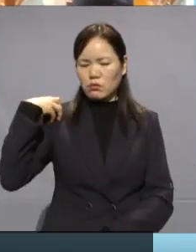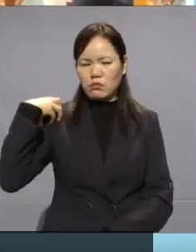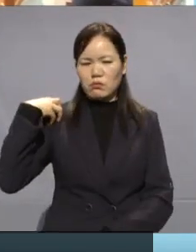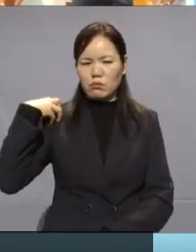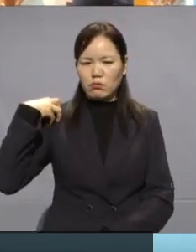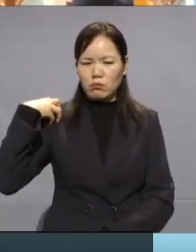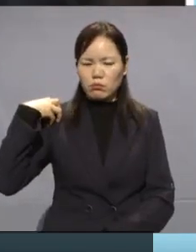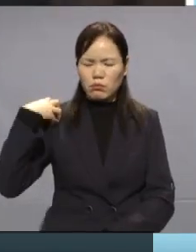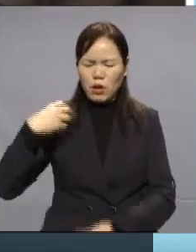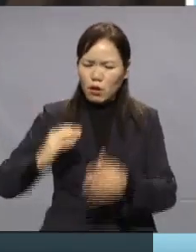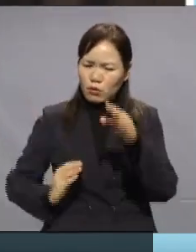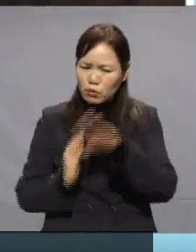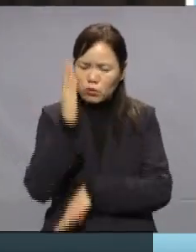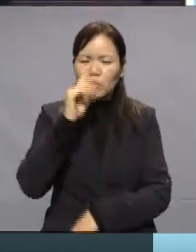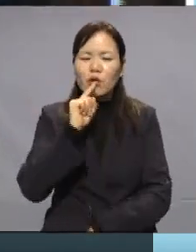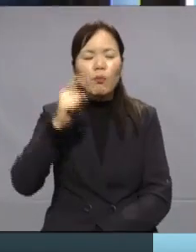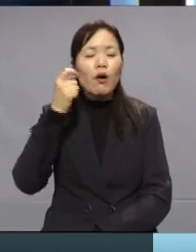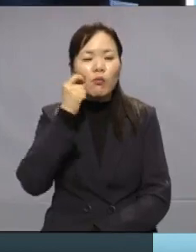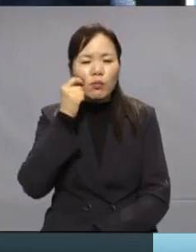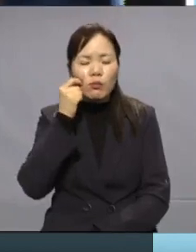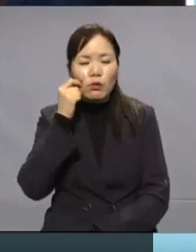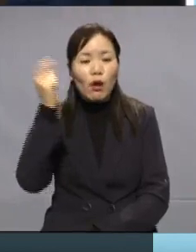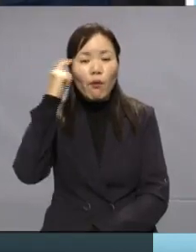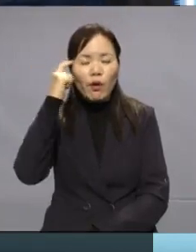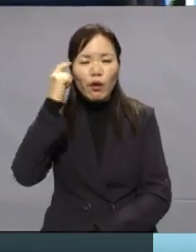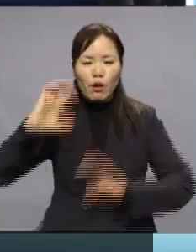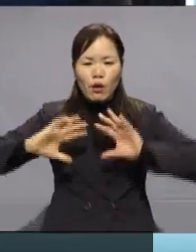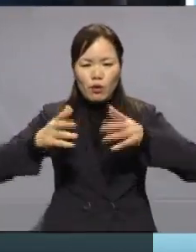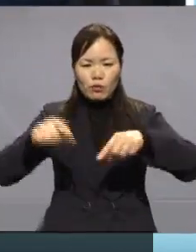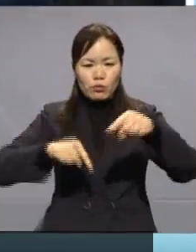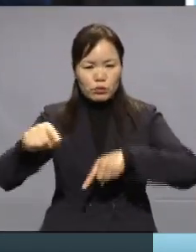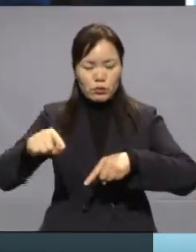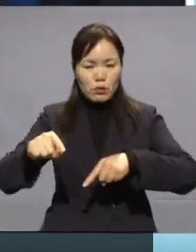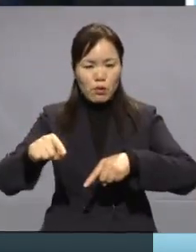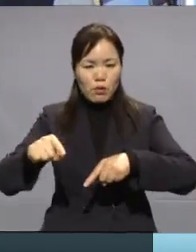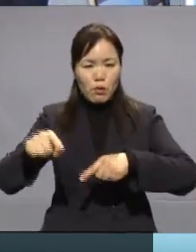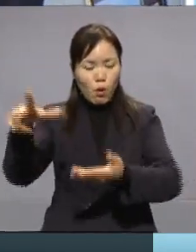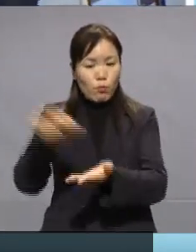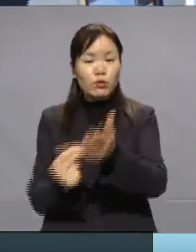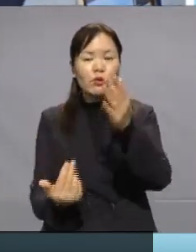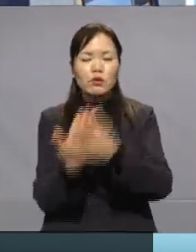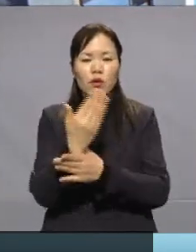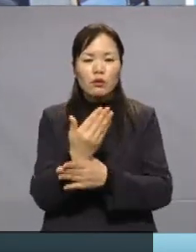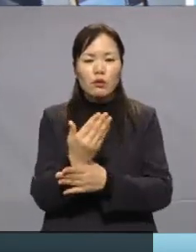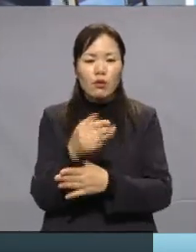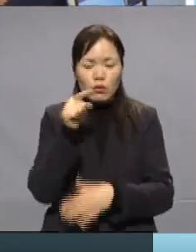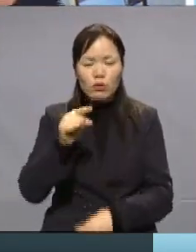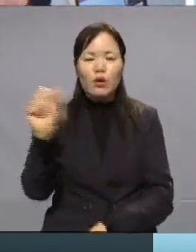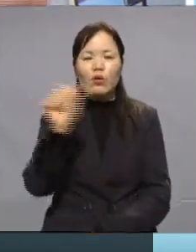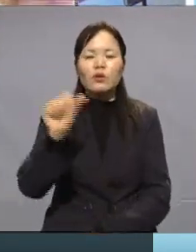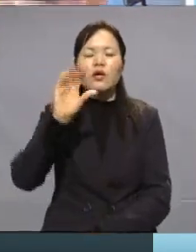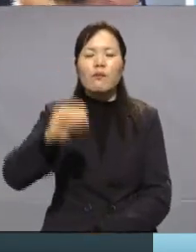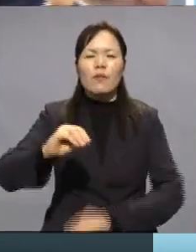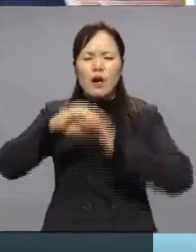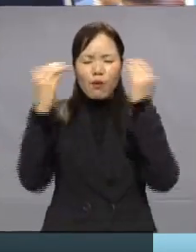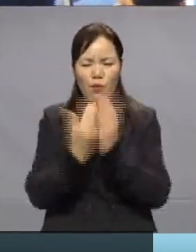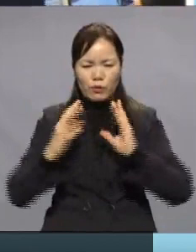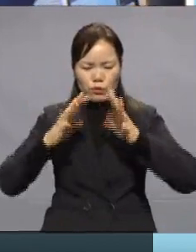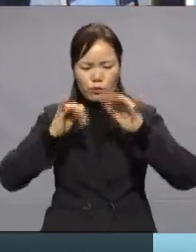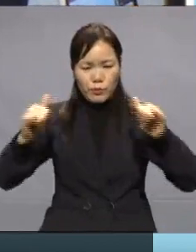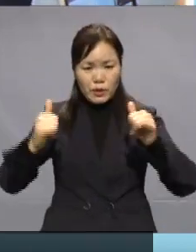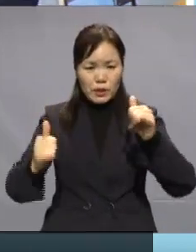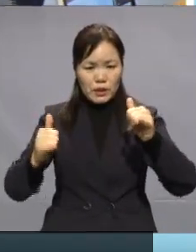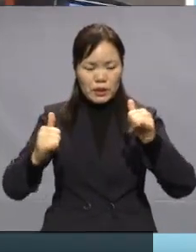뭐 과도한 책임이라고 할 수 없는 거라고 봅니다 왜냐하면 국정 공백이라는 것은 5천만 전 국민이 어떻든 입을 수